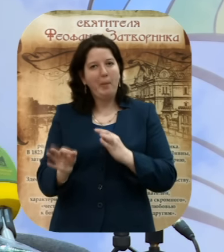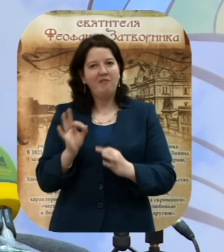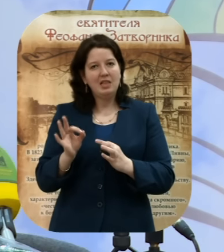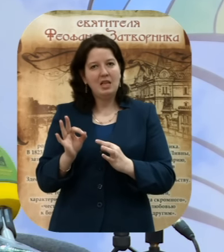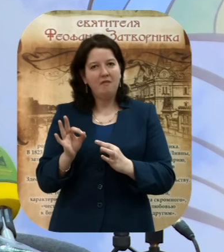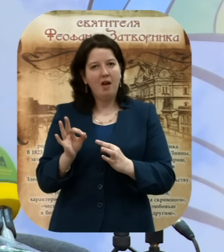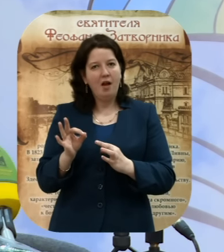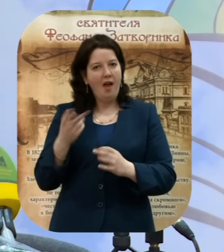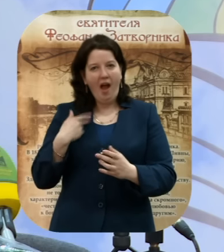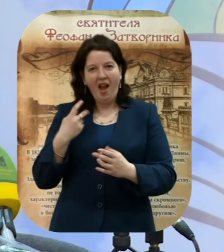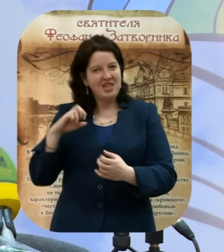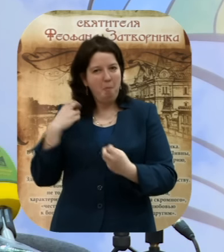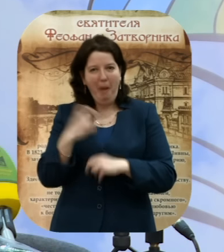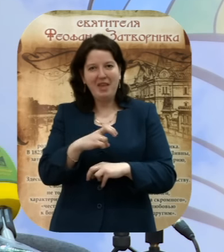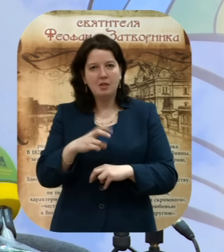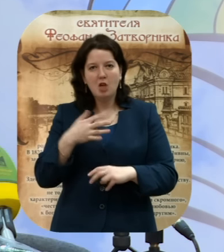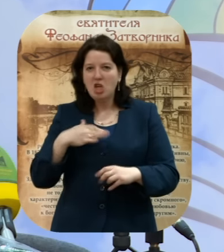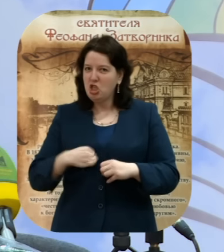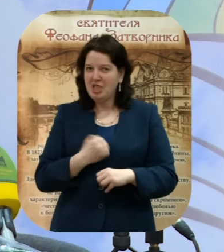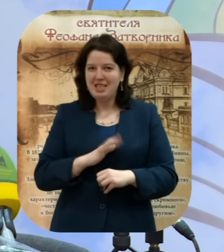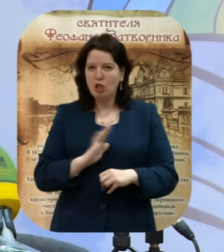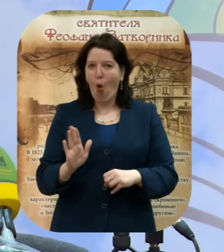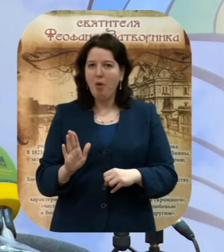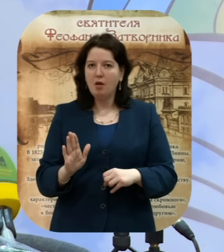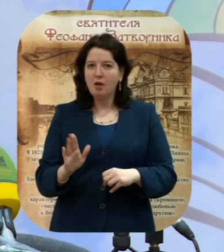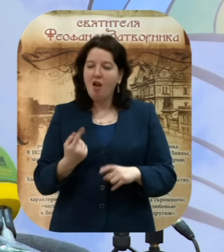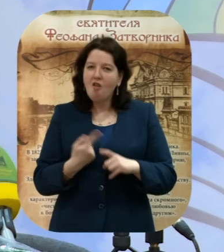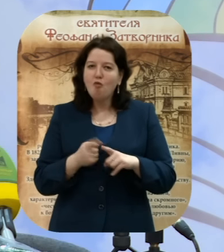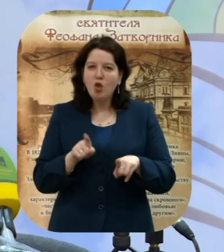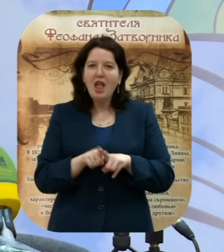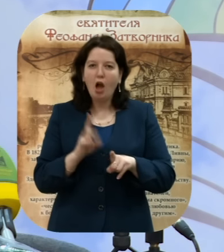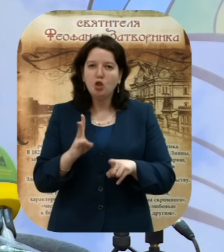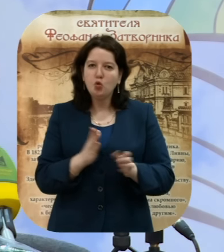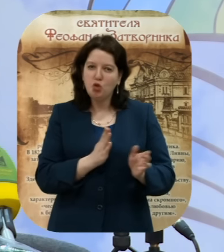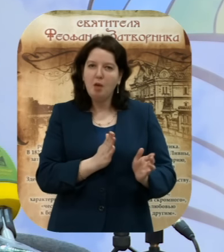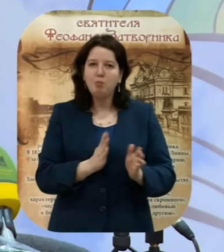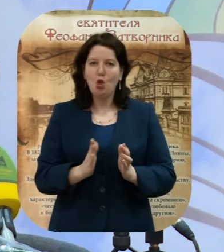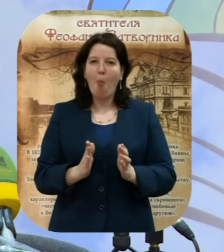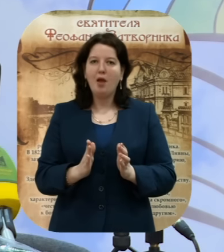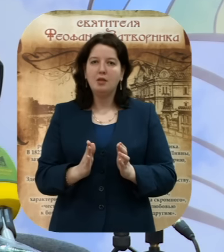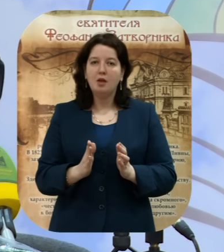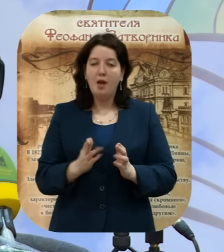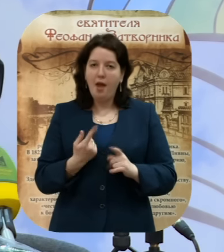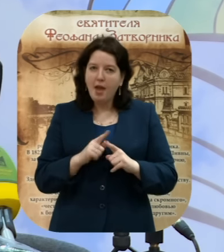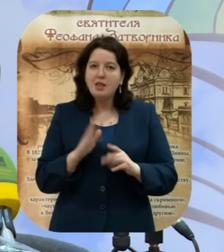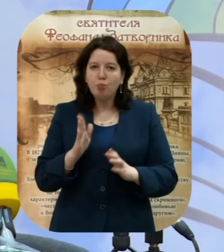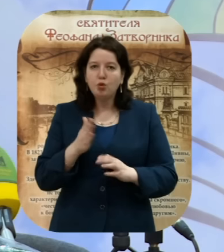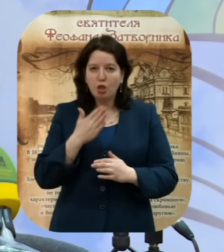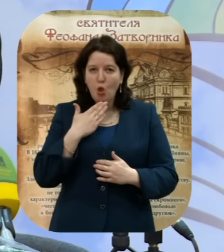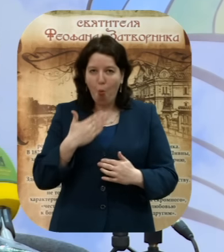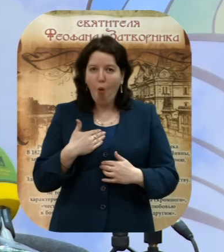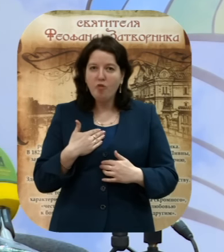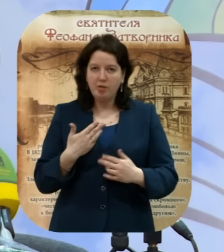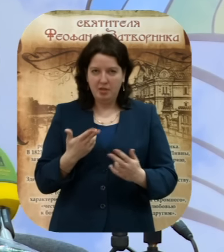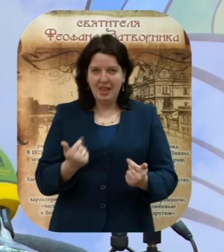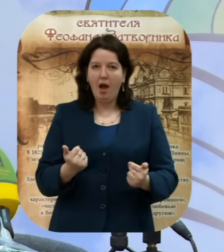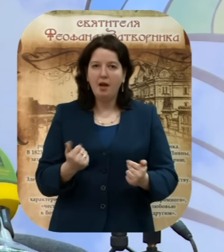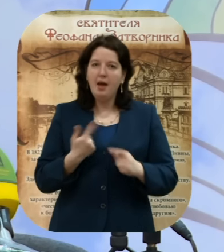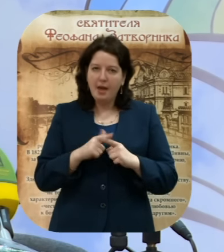злобе. Вот как поступать. Это будет любовь, да. Выражение действительно